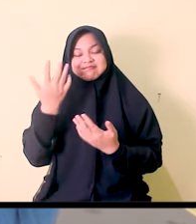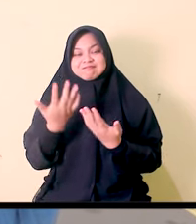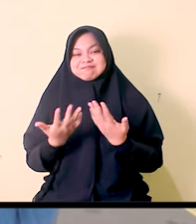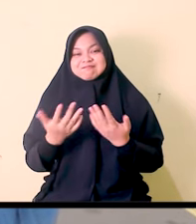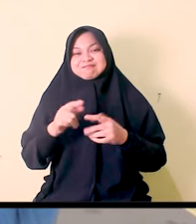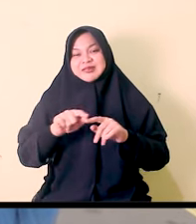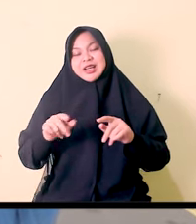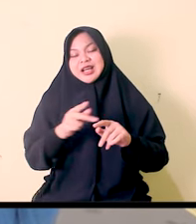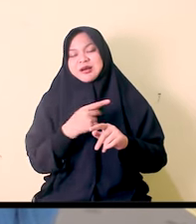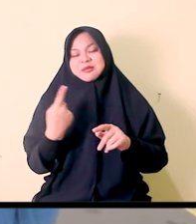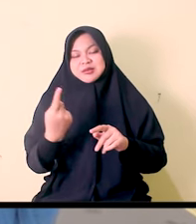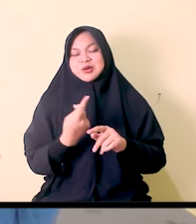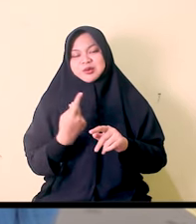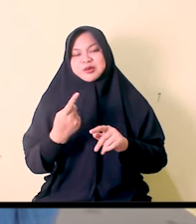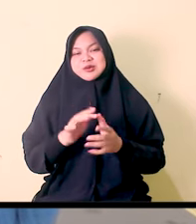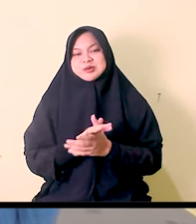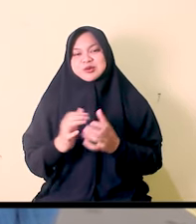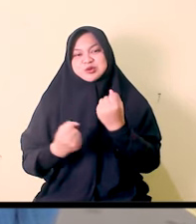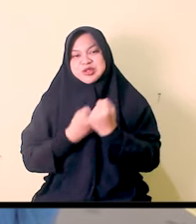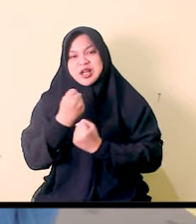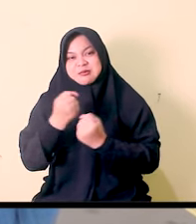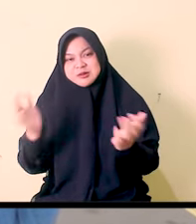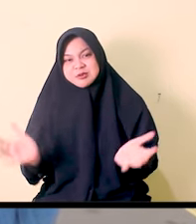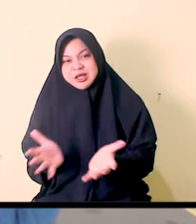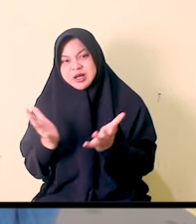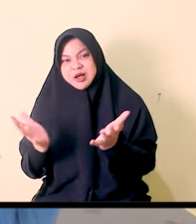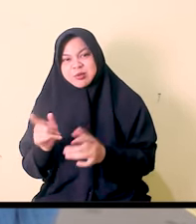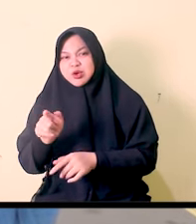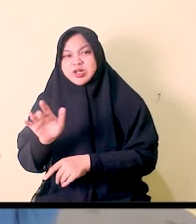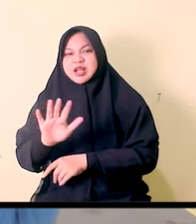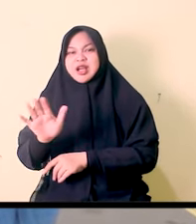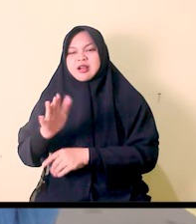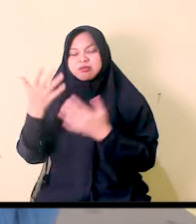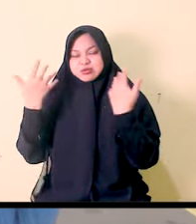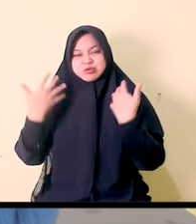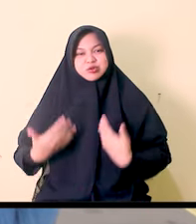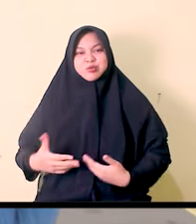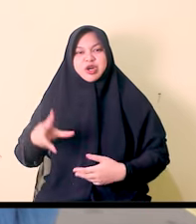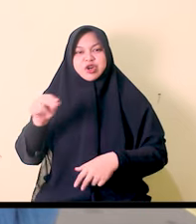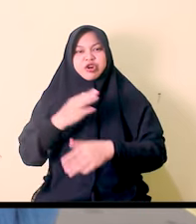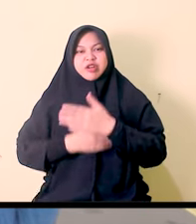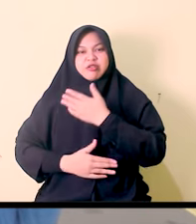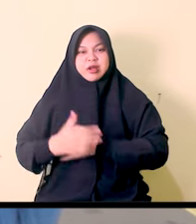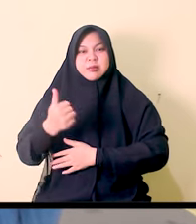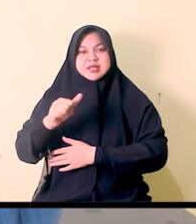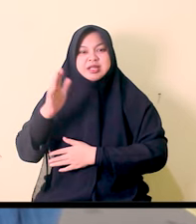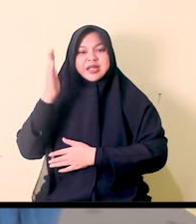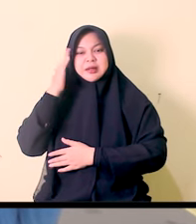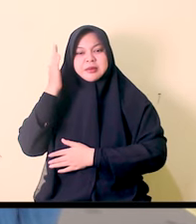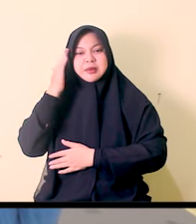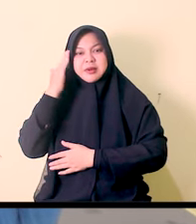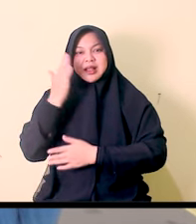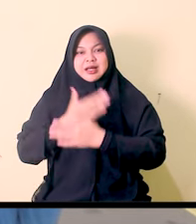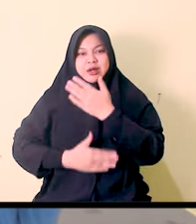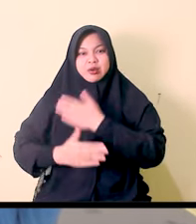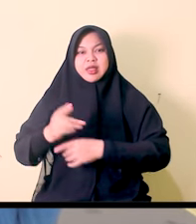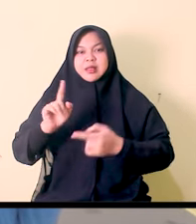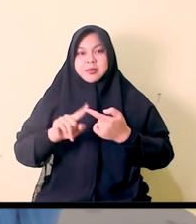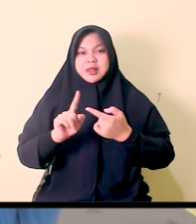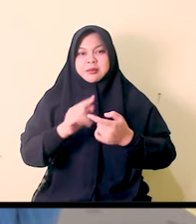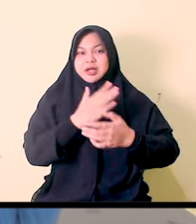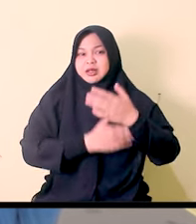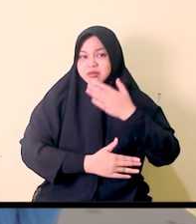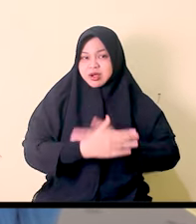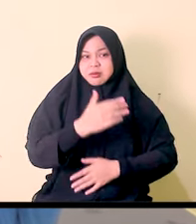kami berusaha untuk mengangkat kepercayaan masyarakat tidak hanya kami yang normal seperti ini bisa jadi kepala dusun He nah teman-teman di